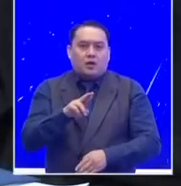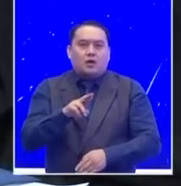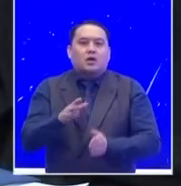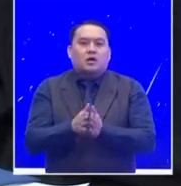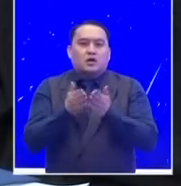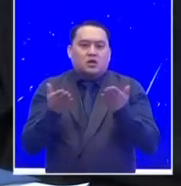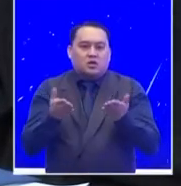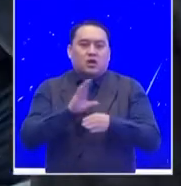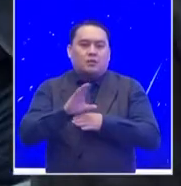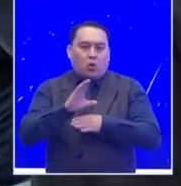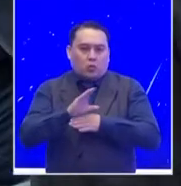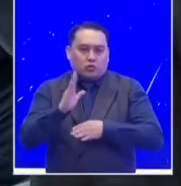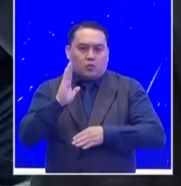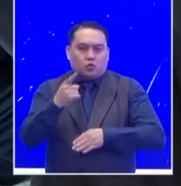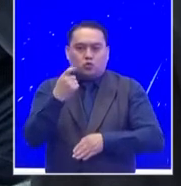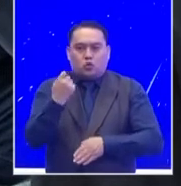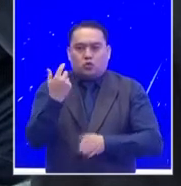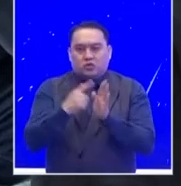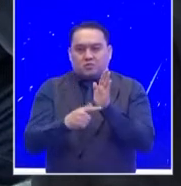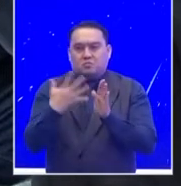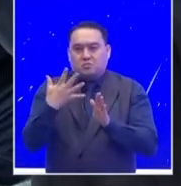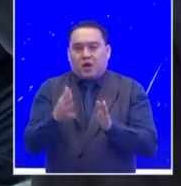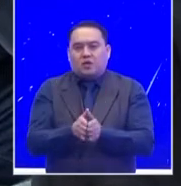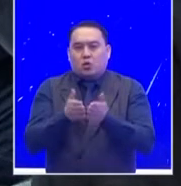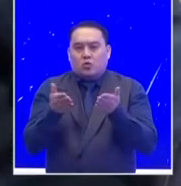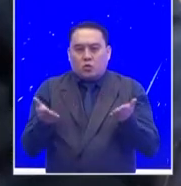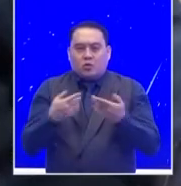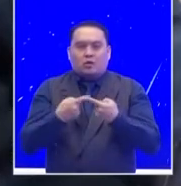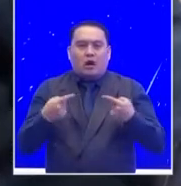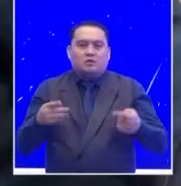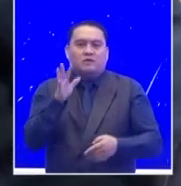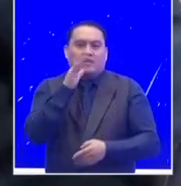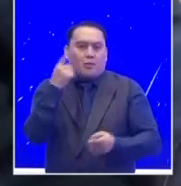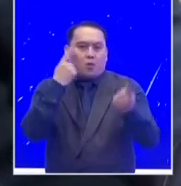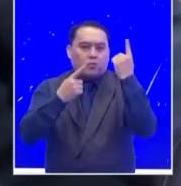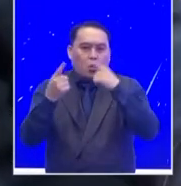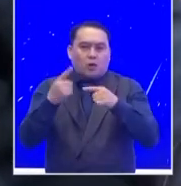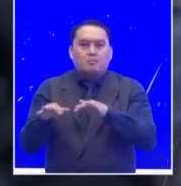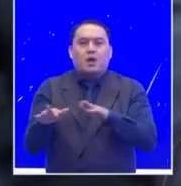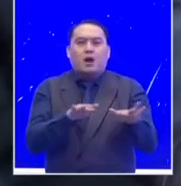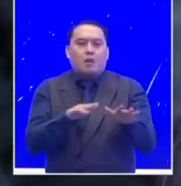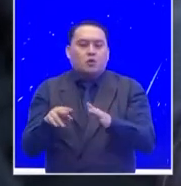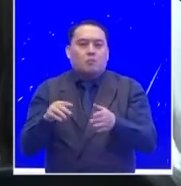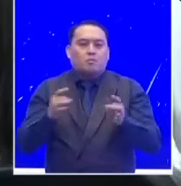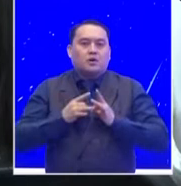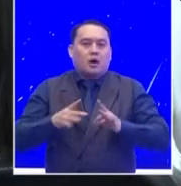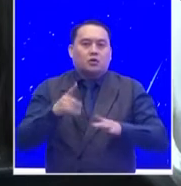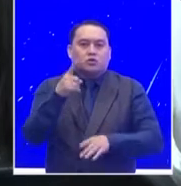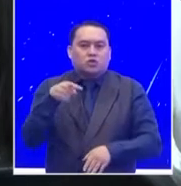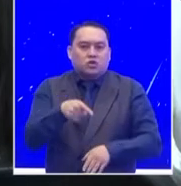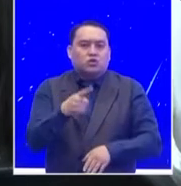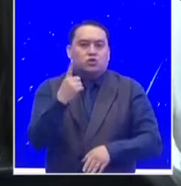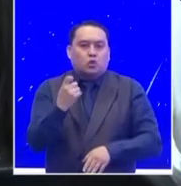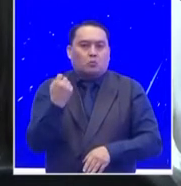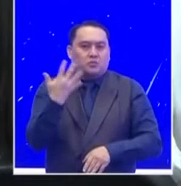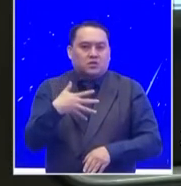из 175 томов. В нем будут собраны произведения поэтов разных времен. Намечены мероприятия и по празднованию